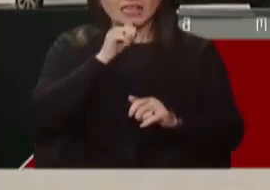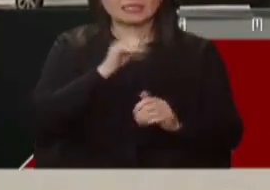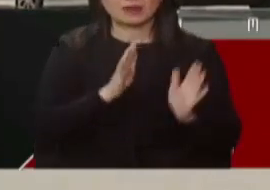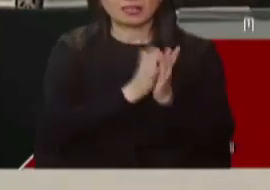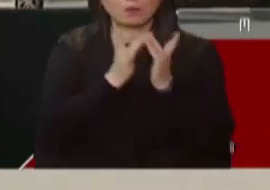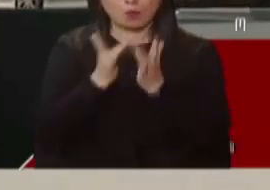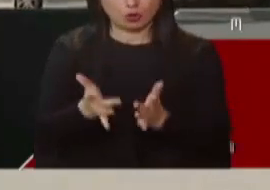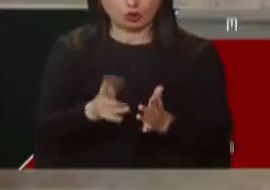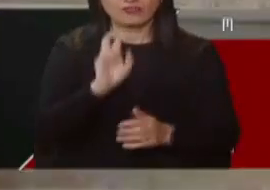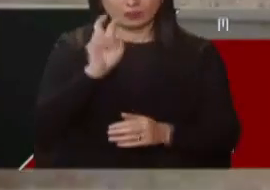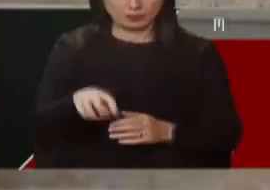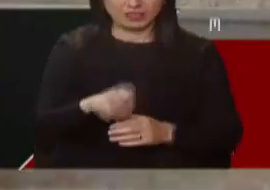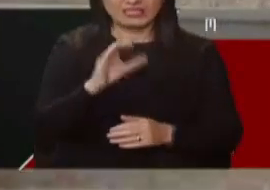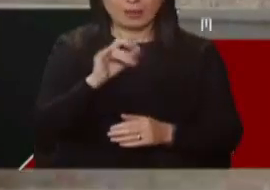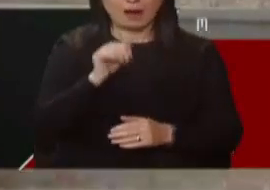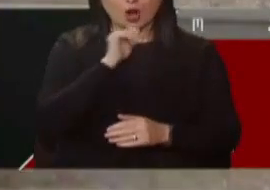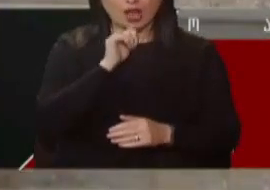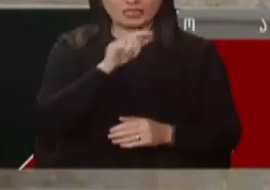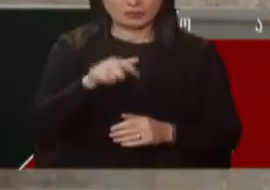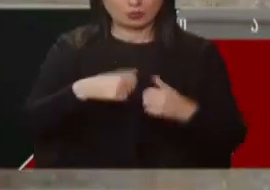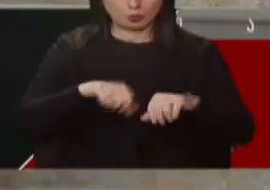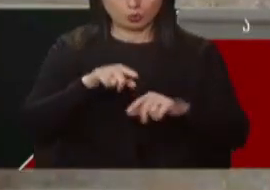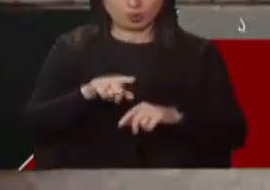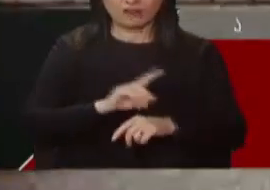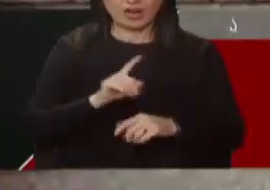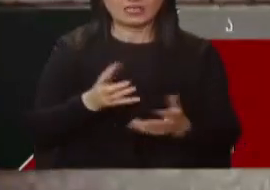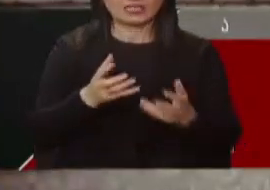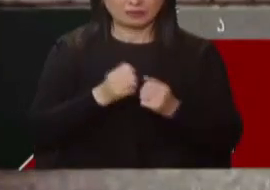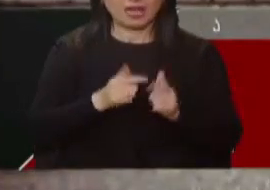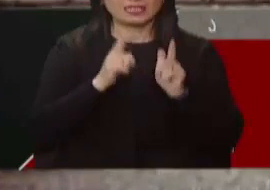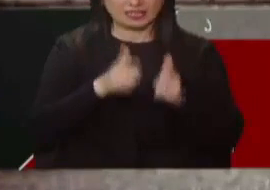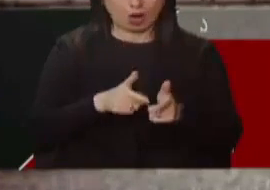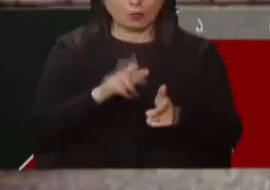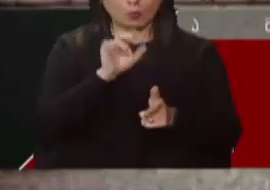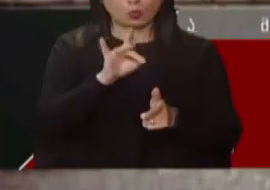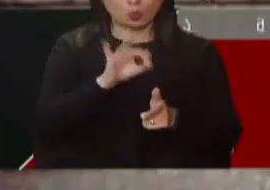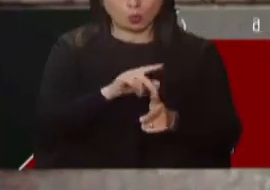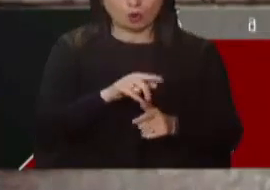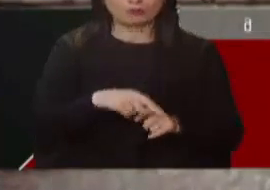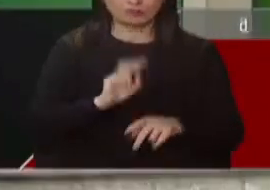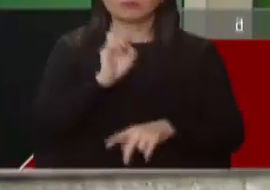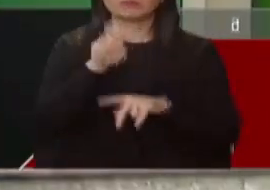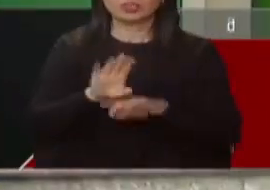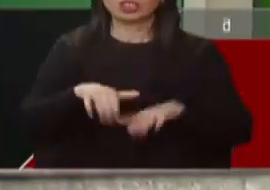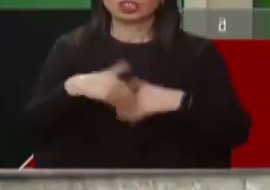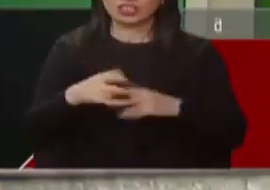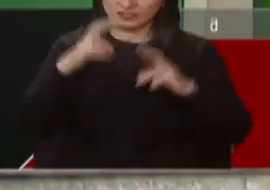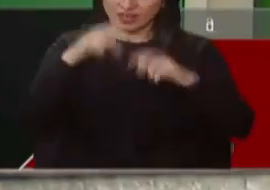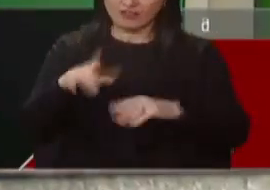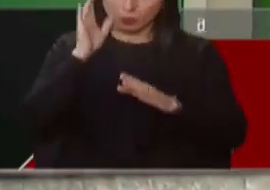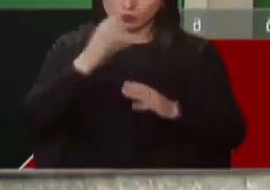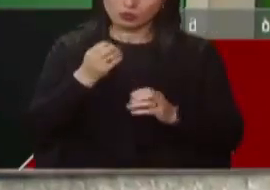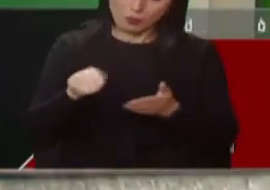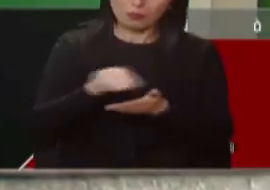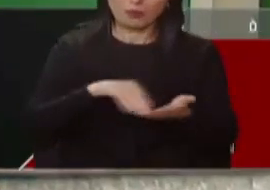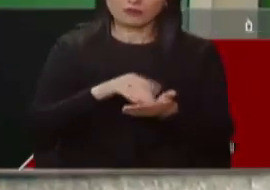ჩატარების მოთხოვნით მიმართა სამხარეულის ექსპერტიზის ბიუროს, რაზეც მიიღეს თანხმობა. Amis შემდეგ მშავდებულ შესთავაზეს კვლევის ჩატარება, რაზეც